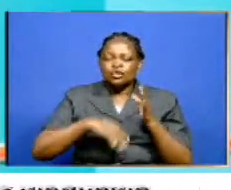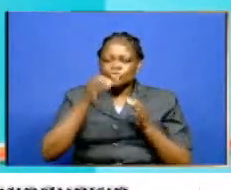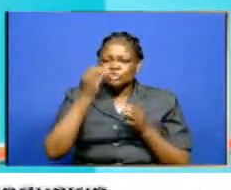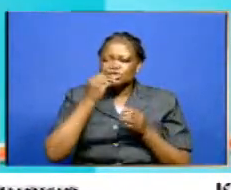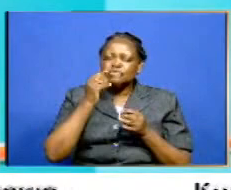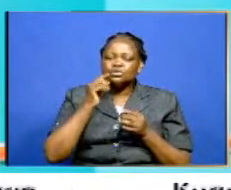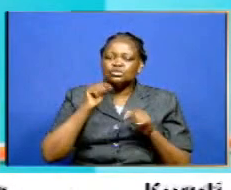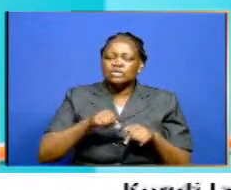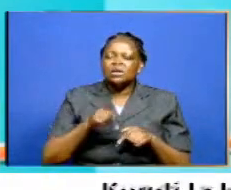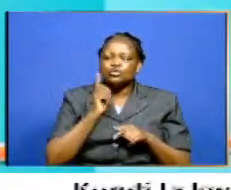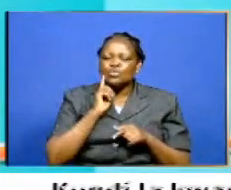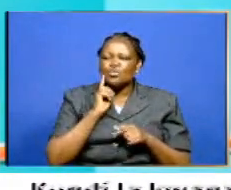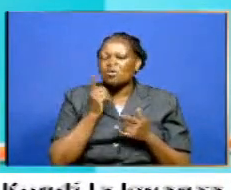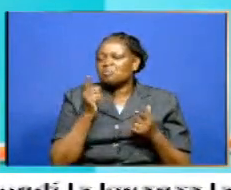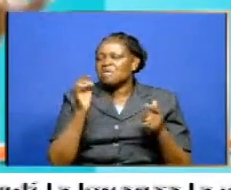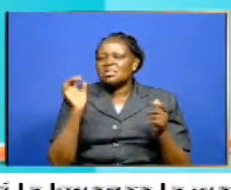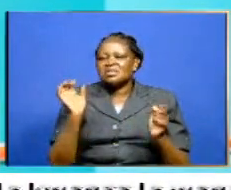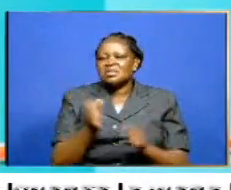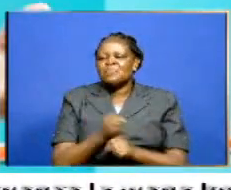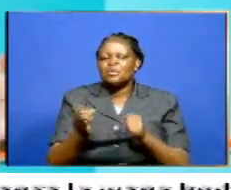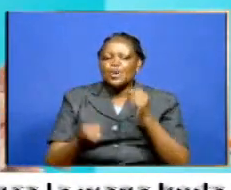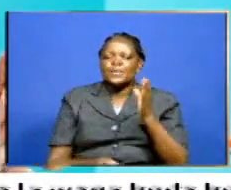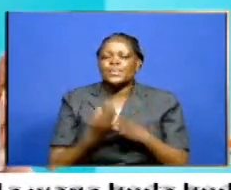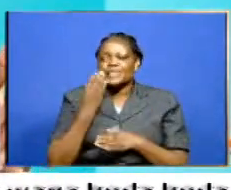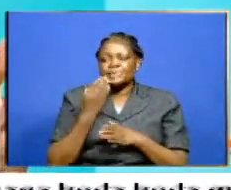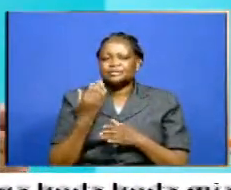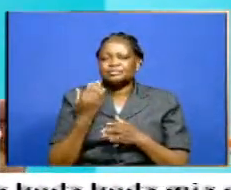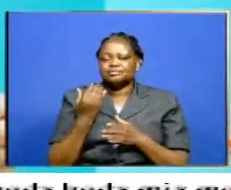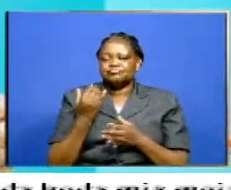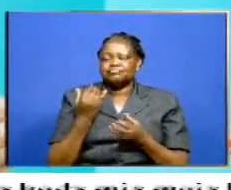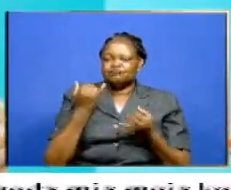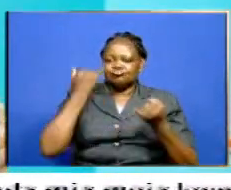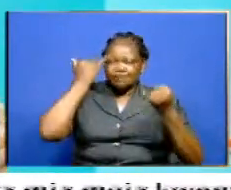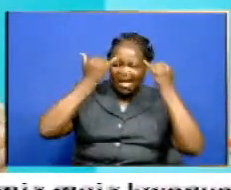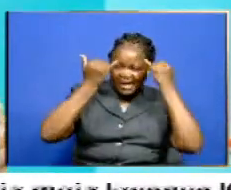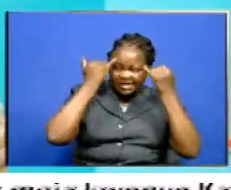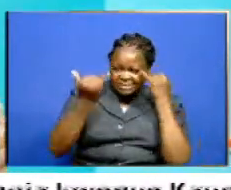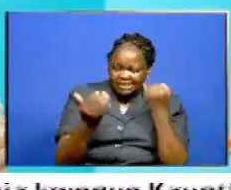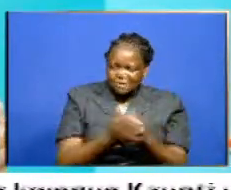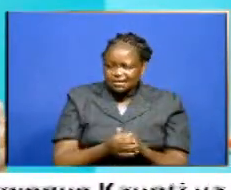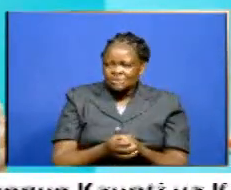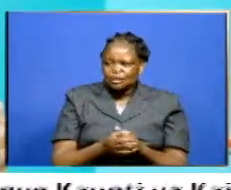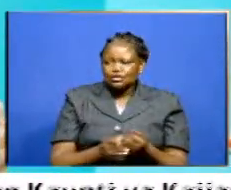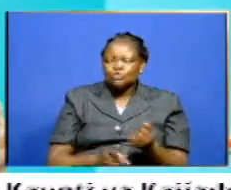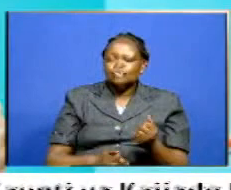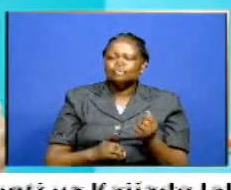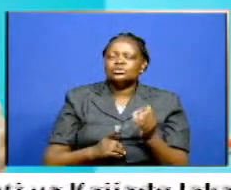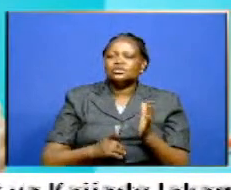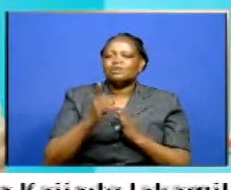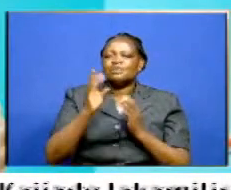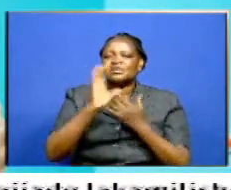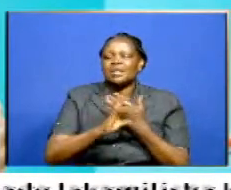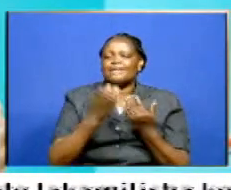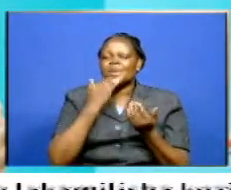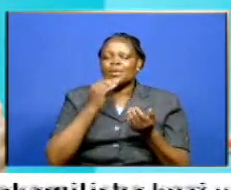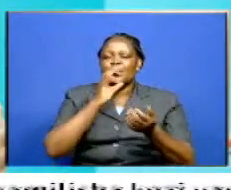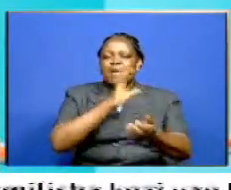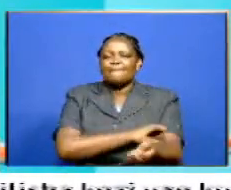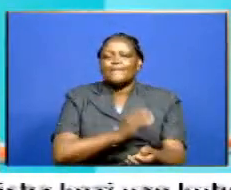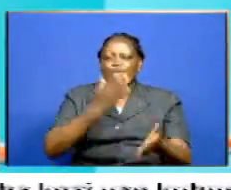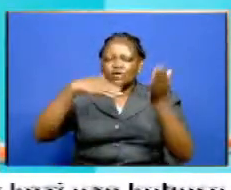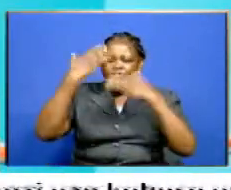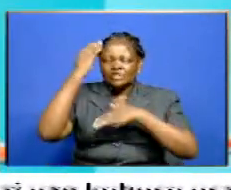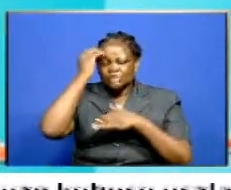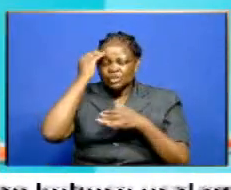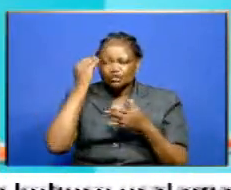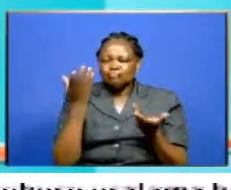and tomorrow, hawawezi kubuni mbinu za hata kuendeleza uchumi wetu. So let us empower university students, tuwapatie uwezo wa kuweza